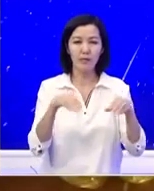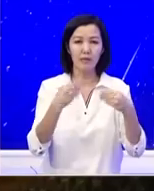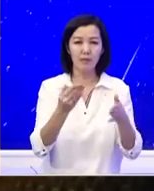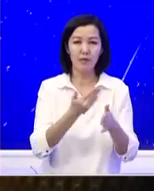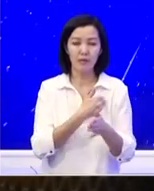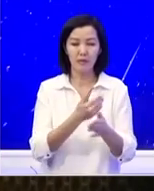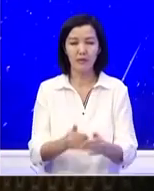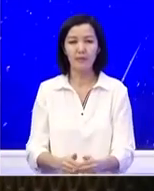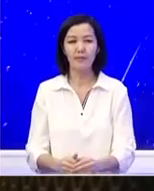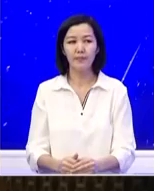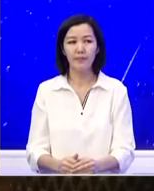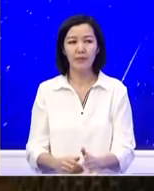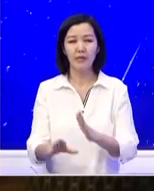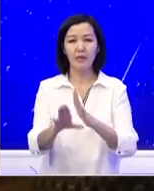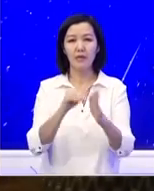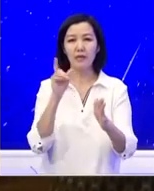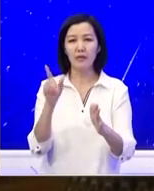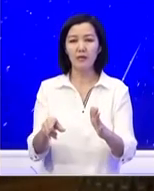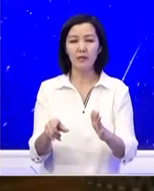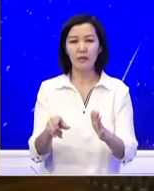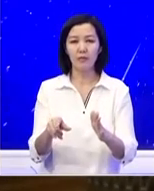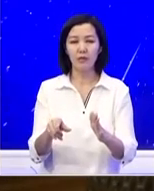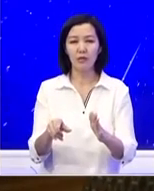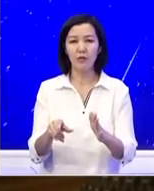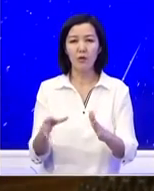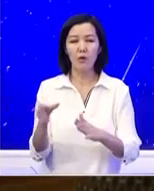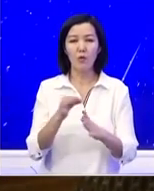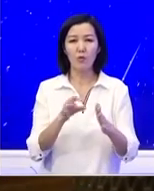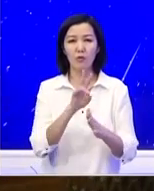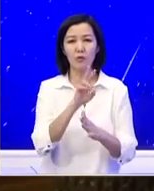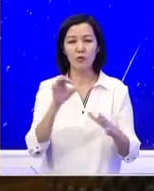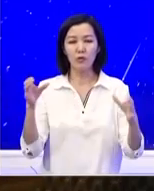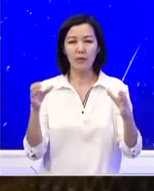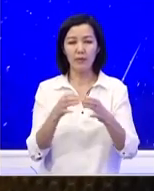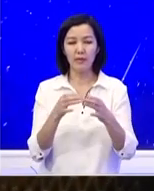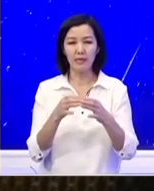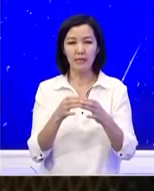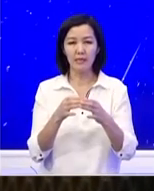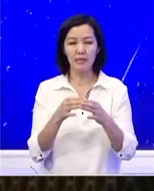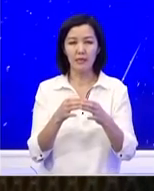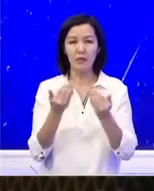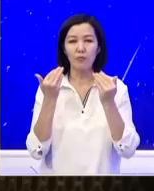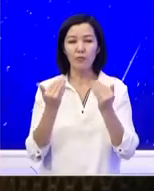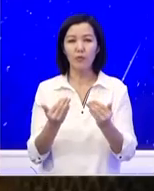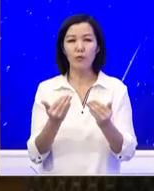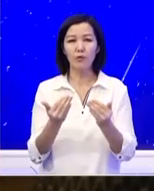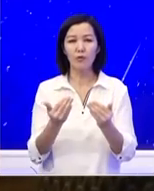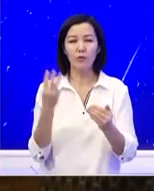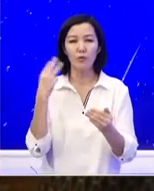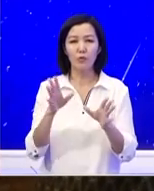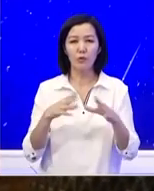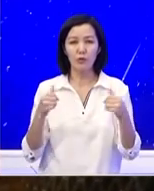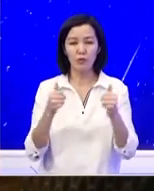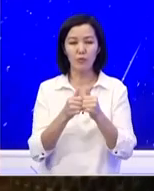ниетпен. Облыстық мәслихатының депутаты ретінде, облыстық Нұр Отан фракциясының мүшесі ретінде бүгін 30